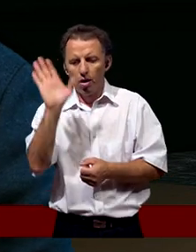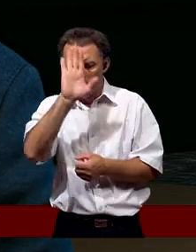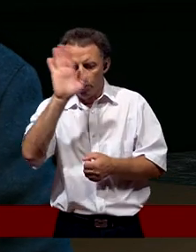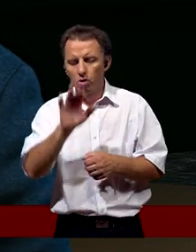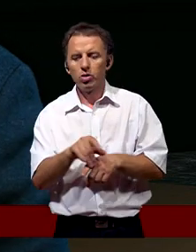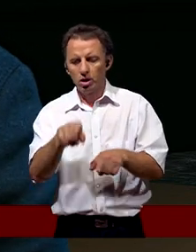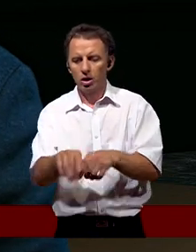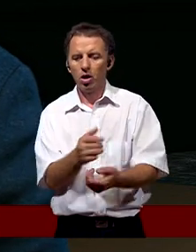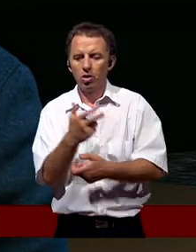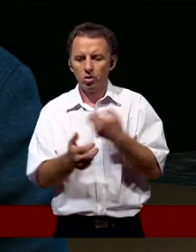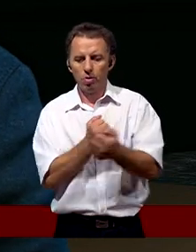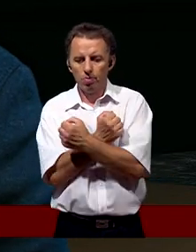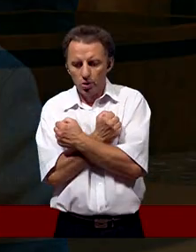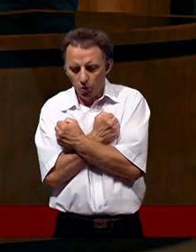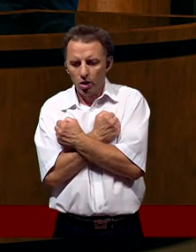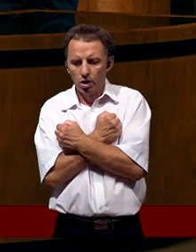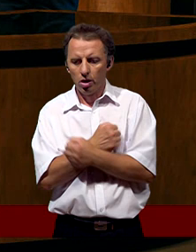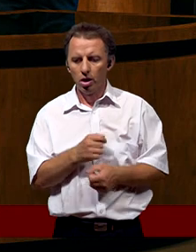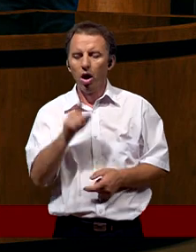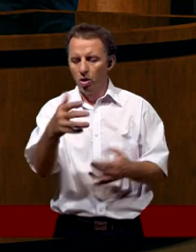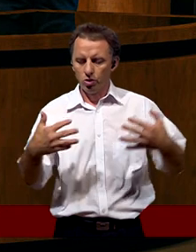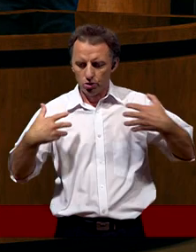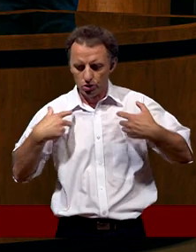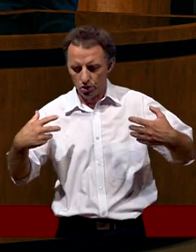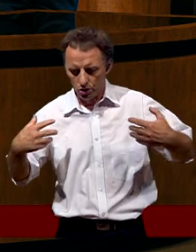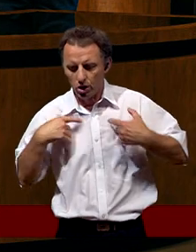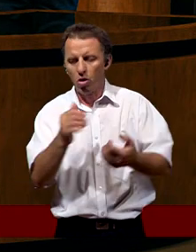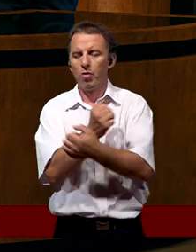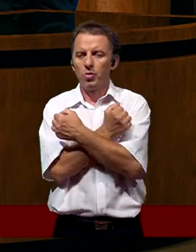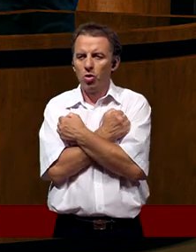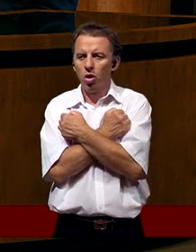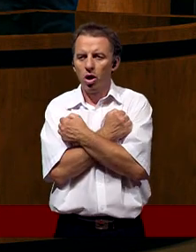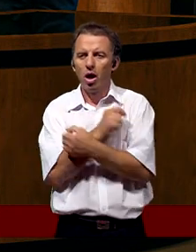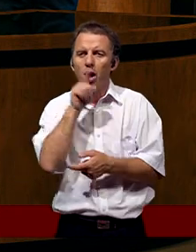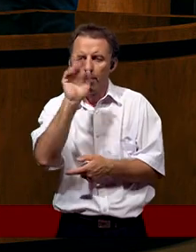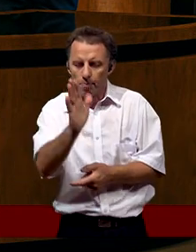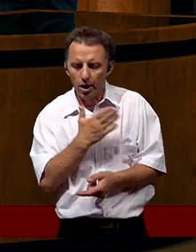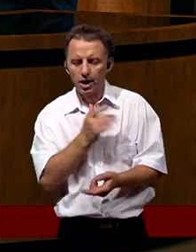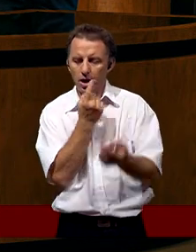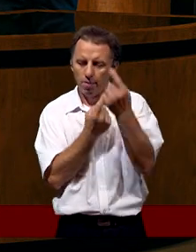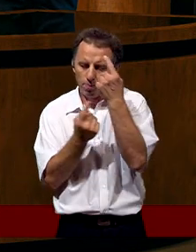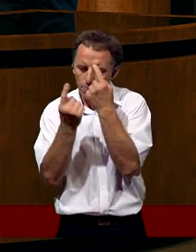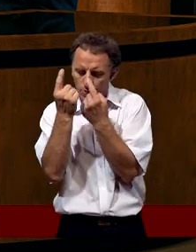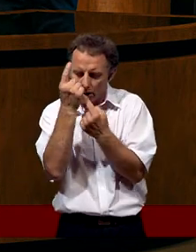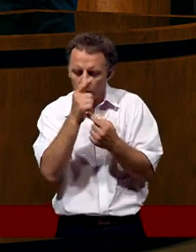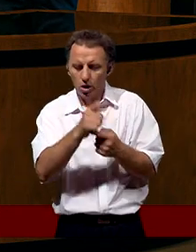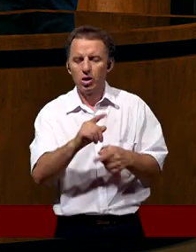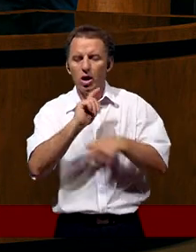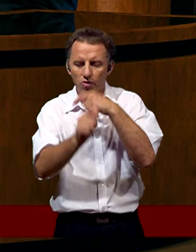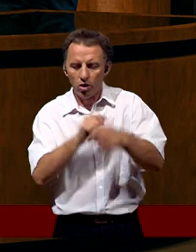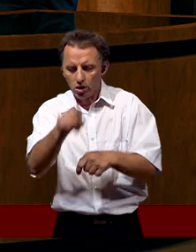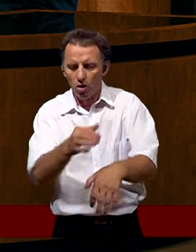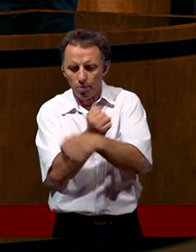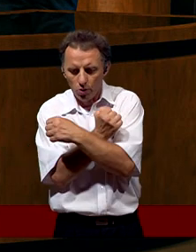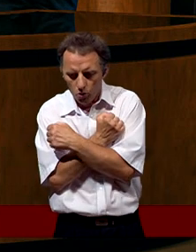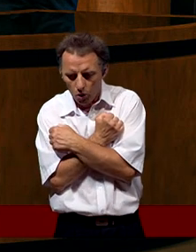I Bóg jest tą miłością. To jest fenomen. On żyje tym, prawda? On ma takie myśli związane z tym, takie działania